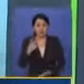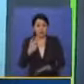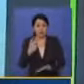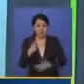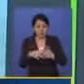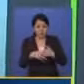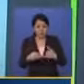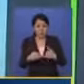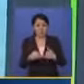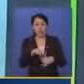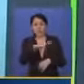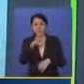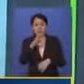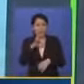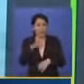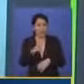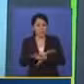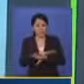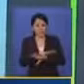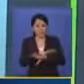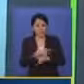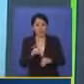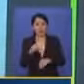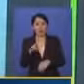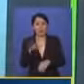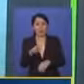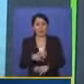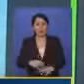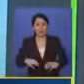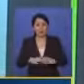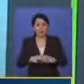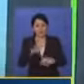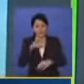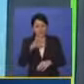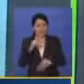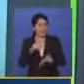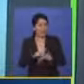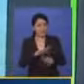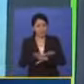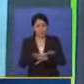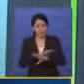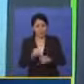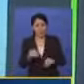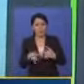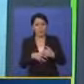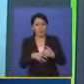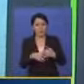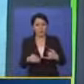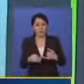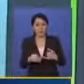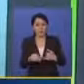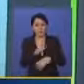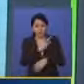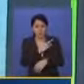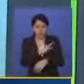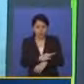Жер учаскесі GPS-те көрсетілмеген. Оның орнында еуразиялық компания тұр. Бұл қателік тек құжаттарда ғана бар. Жер учаскесін әрі қарай